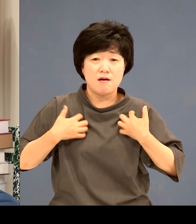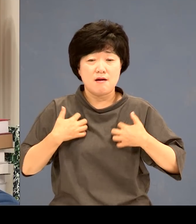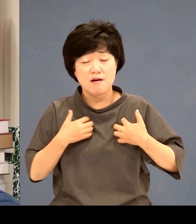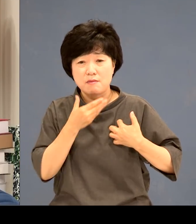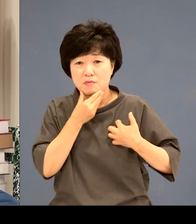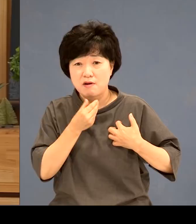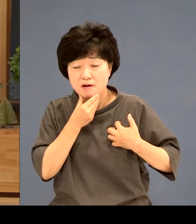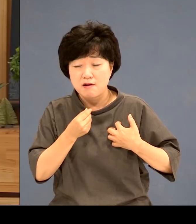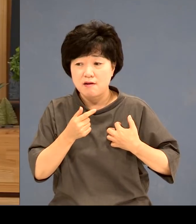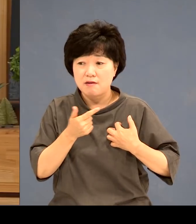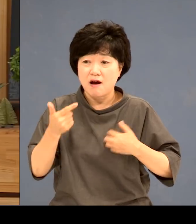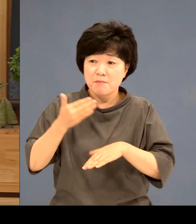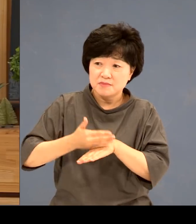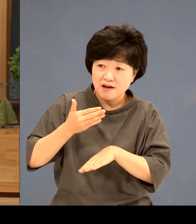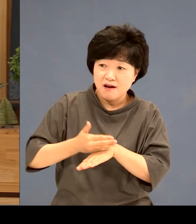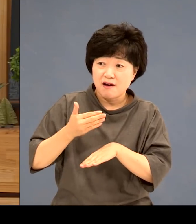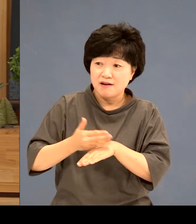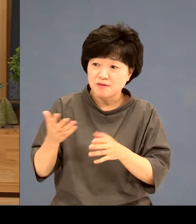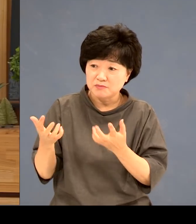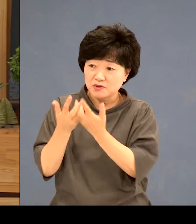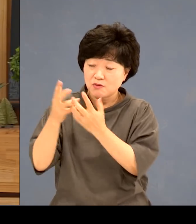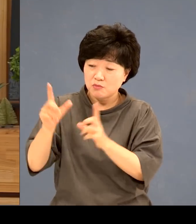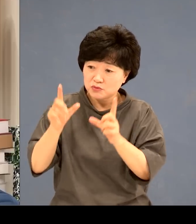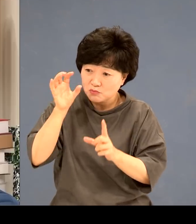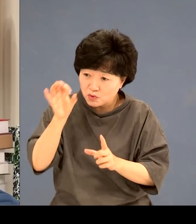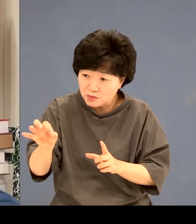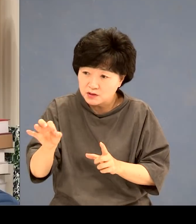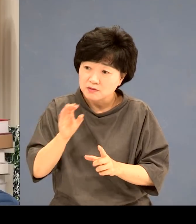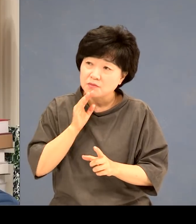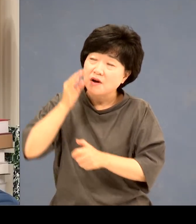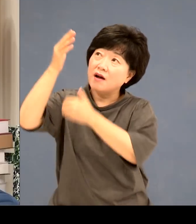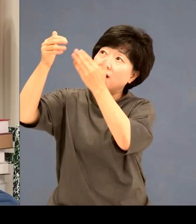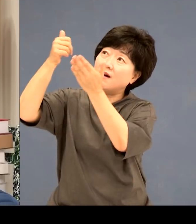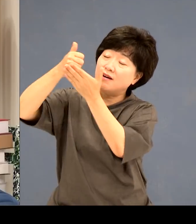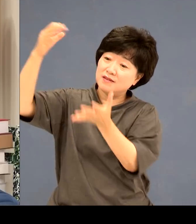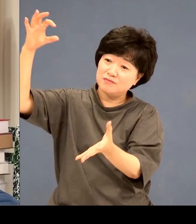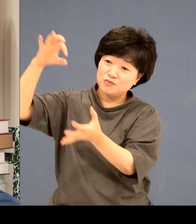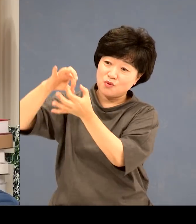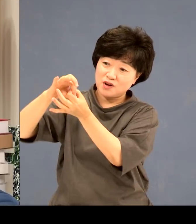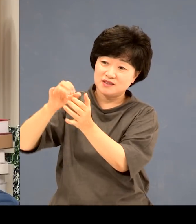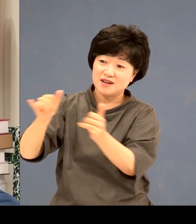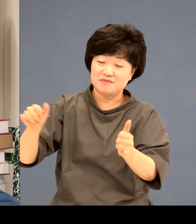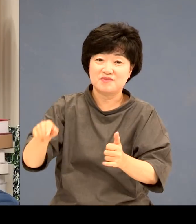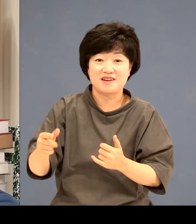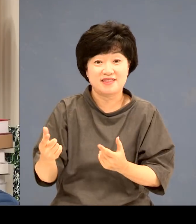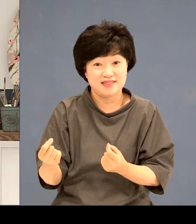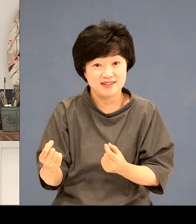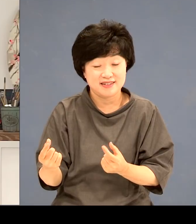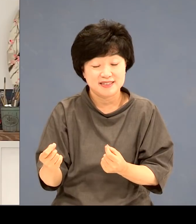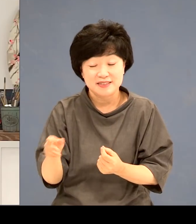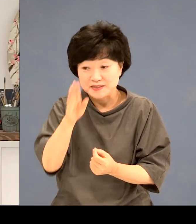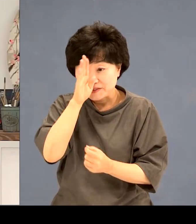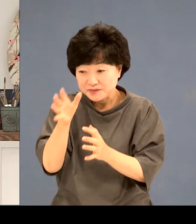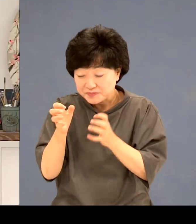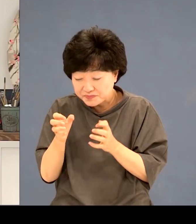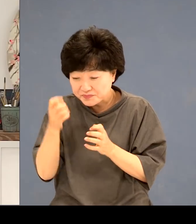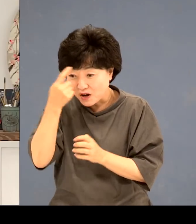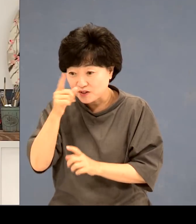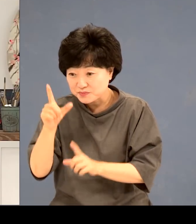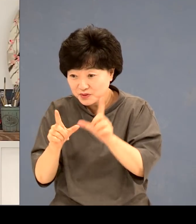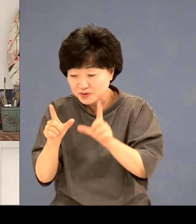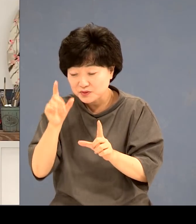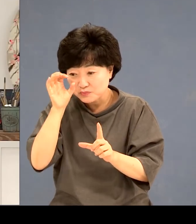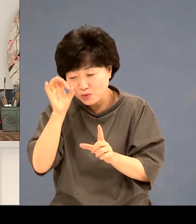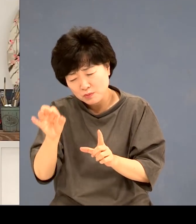너무 기쁘신 거예요. 너무 행복하시고 너무 감사하고 그래서 이분들이야말로 정말 하늘에 속하신 분들이 아닌가. 그러면서